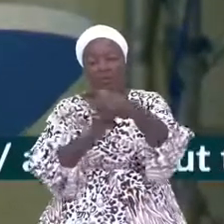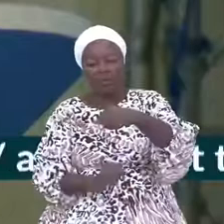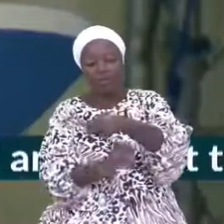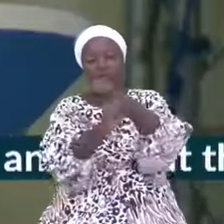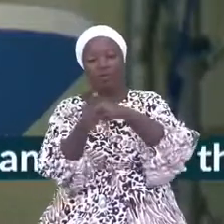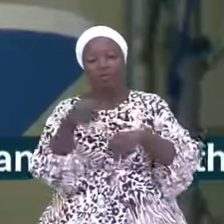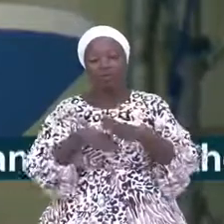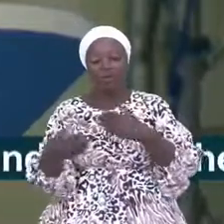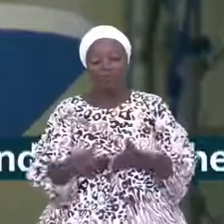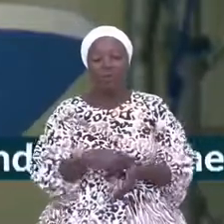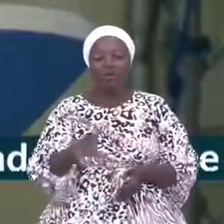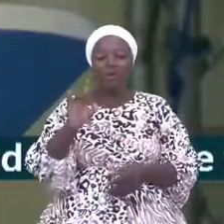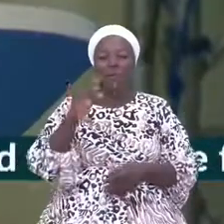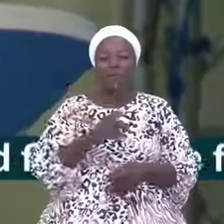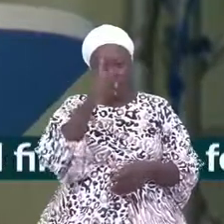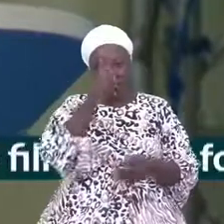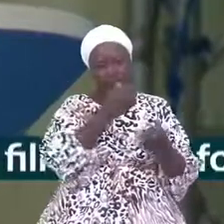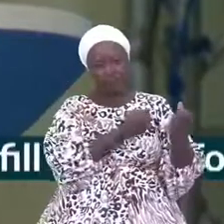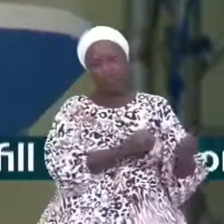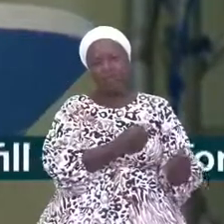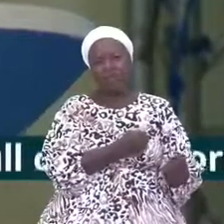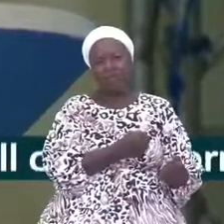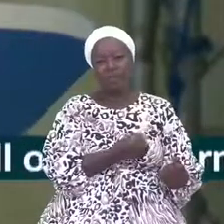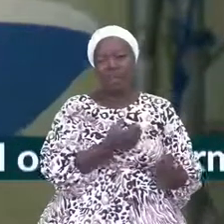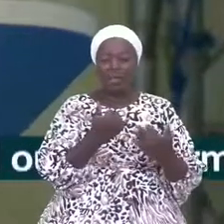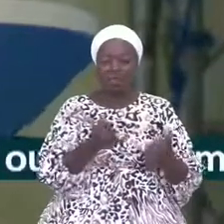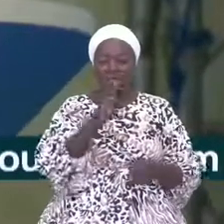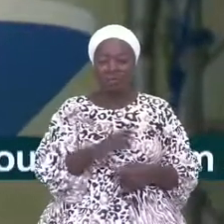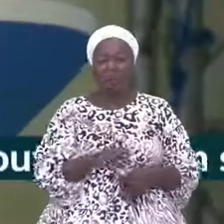afin que nous puissions vous aider dans votre nouvelle foi.